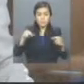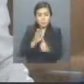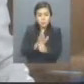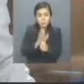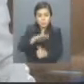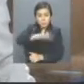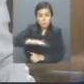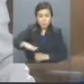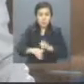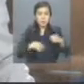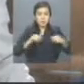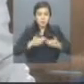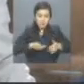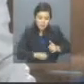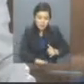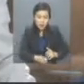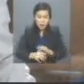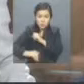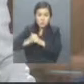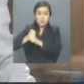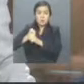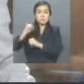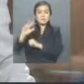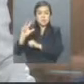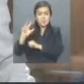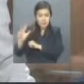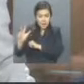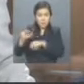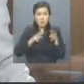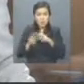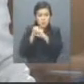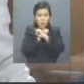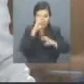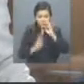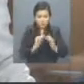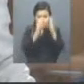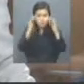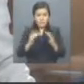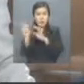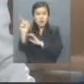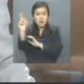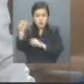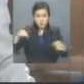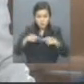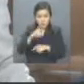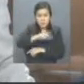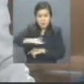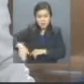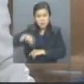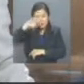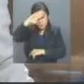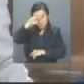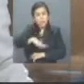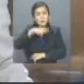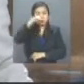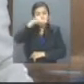นถึง3ขวบค่ะต้องใช้วิธีการเปิดสปริงเกอร์พ่นน้ำรอบบริเวณหลังพบว่าเด็กในความดูแลนั้นป่วยเป็นโรคระบบทางเดินหายใจม